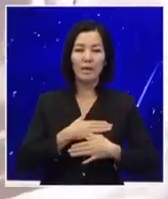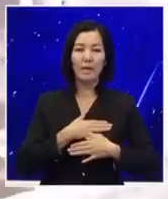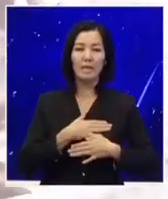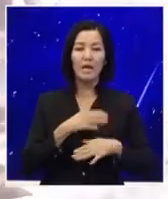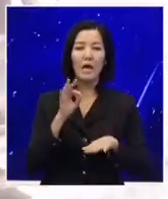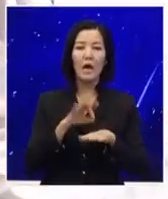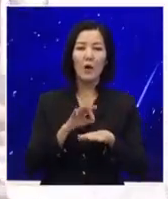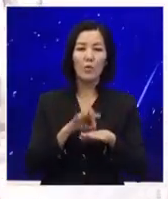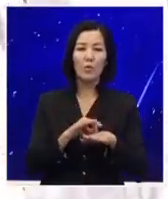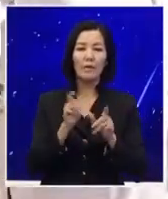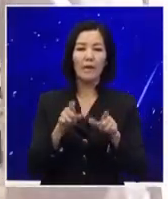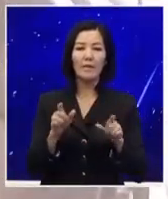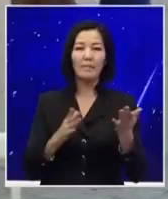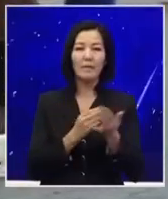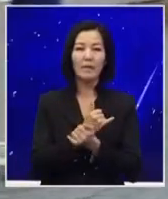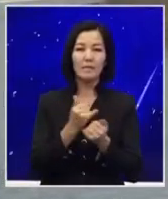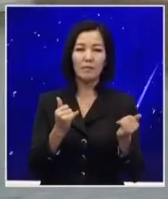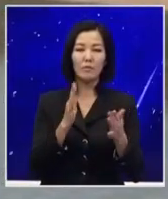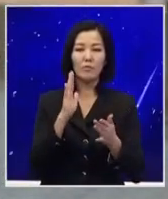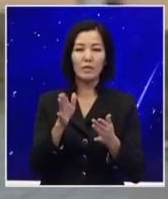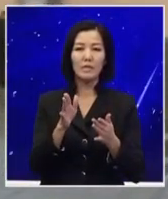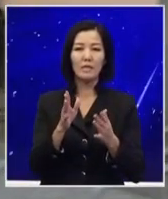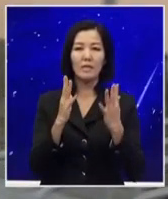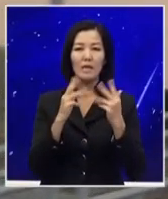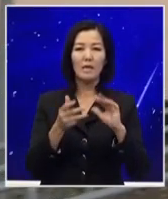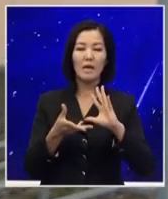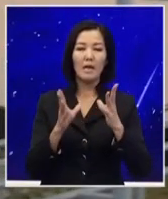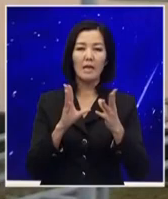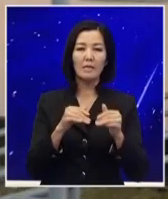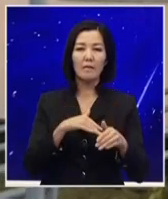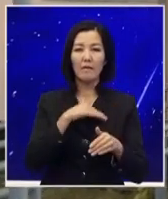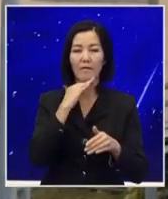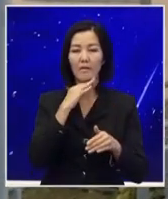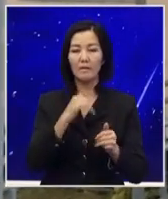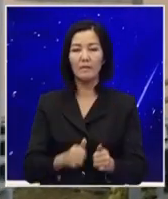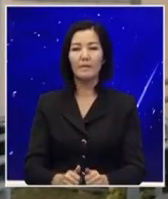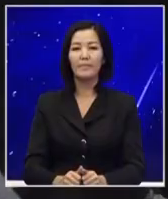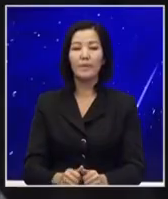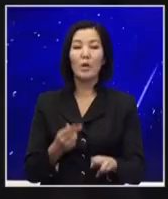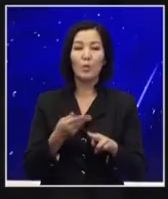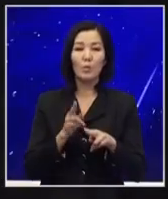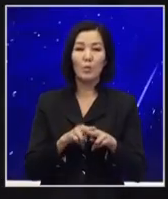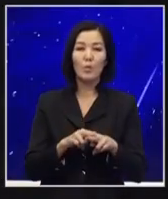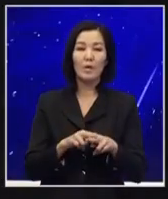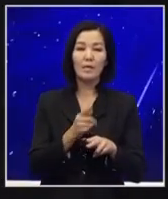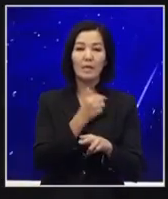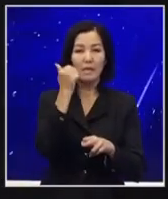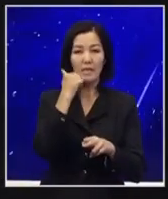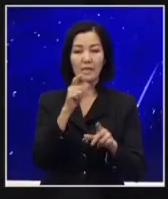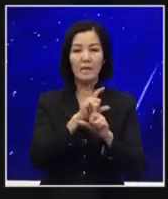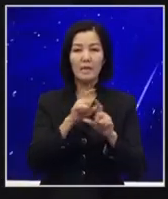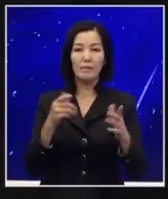ауруға шалдыққан азаматтарға қызметін көрсететін мамандар саны жеткілікті екеніне ризашылығын білдірді. Десе де мына ескірген ғимарат